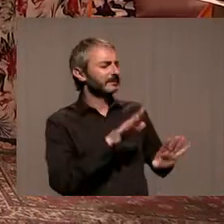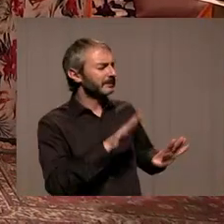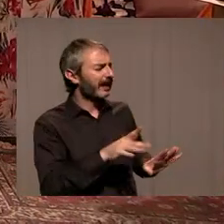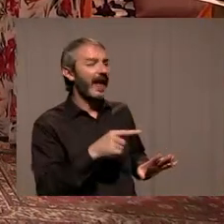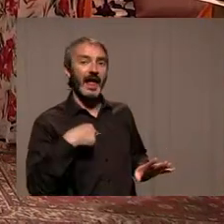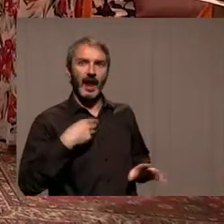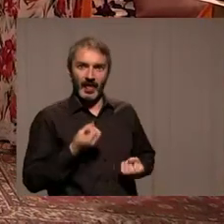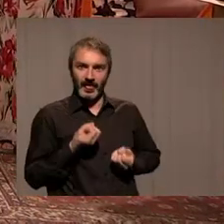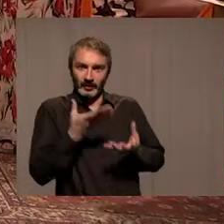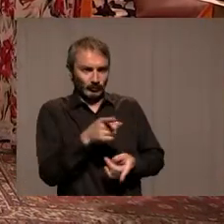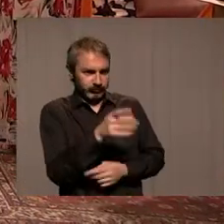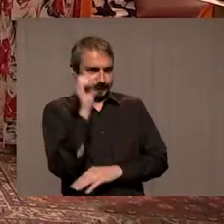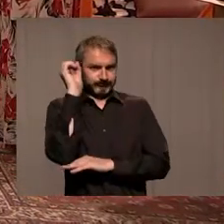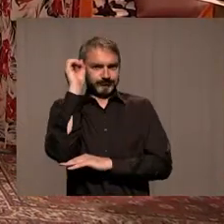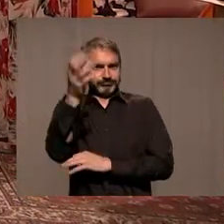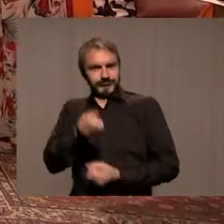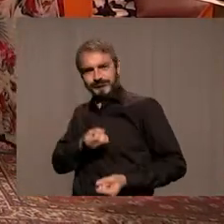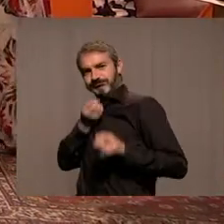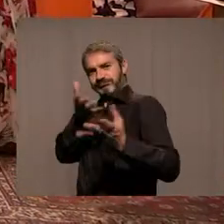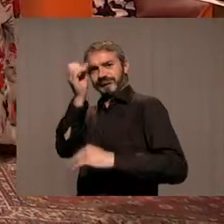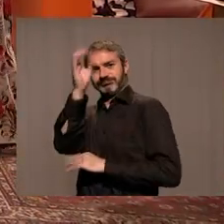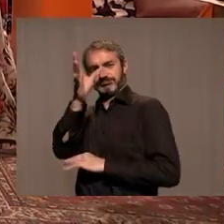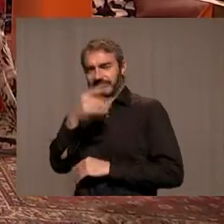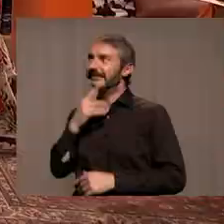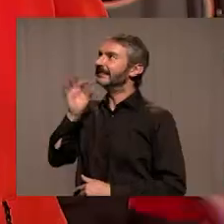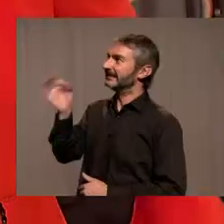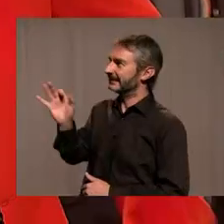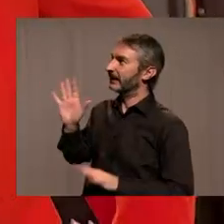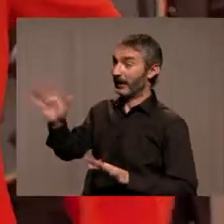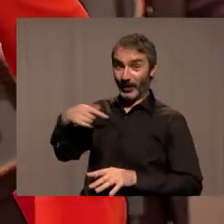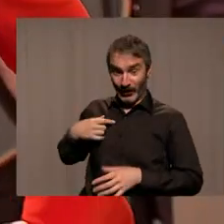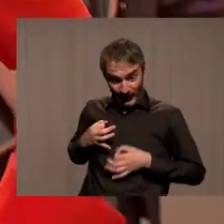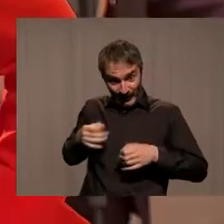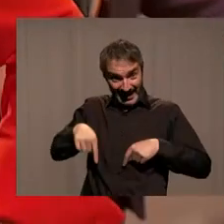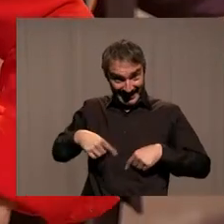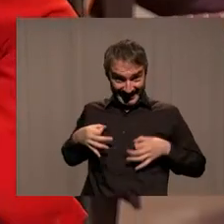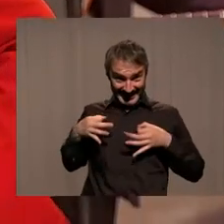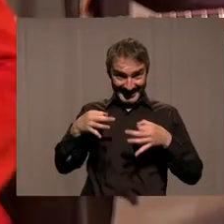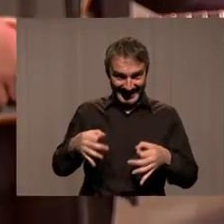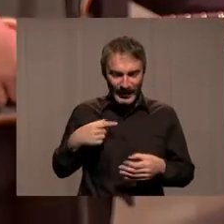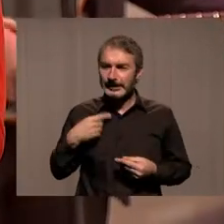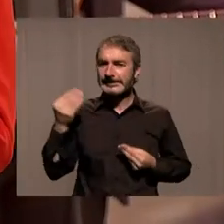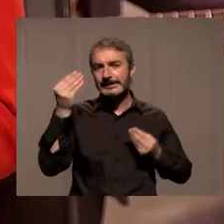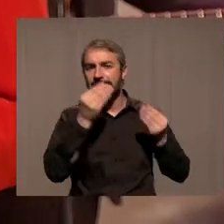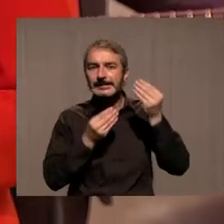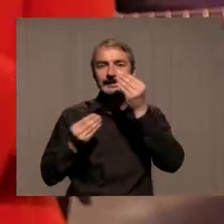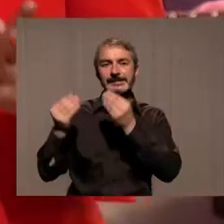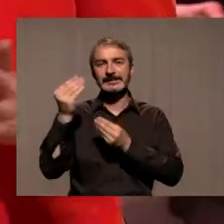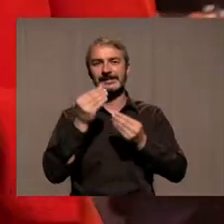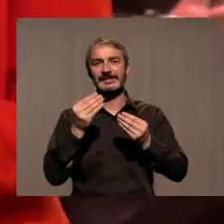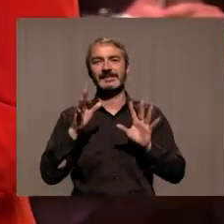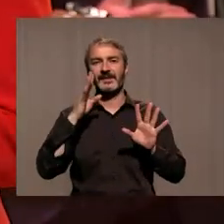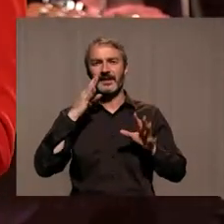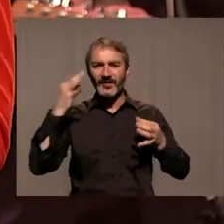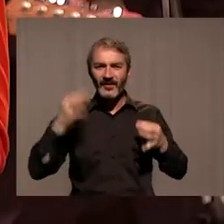el discurs, perquè has arribat aquí, però ens has de fer un discurs. Clar, confiem en tu. Sí, jo ara venia cap aquí sí. I estava pensant que